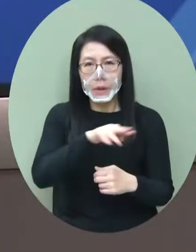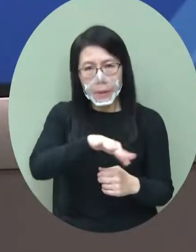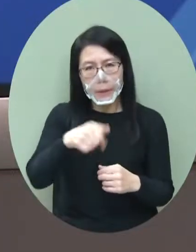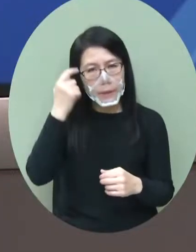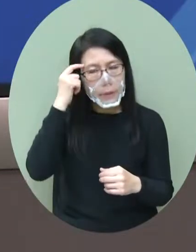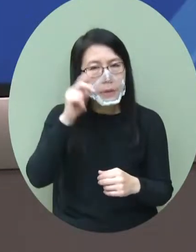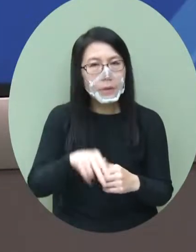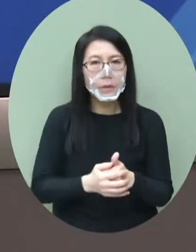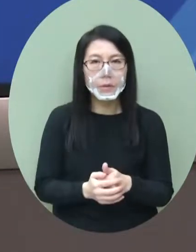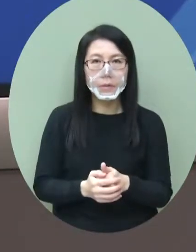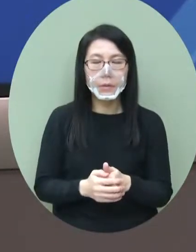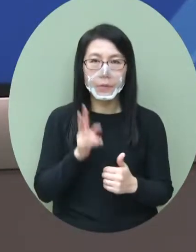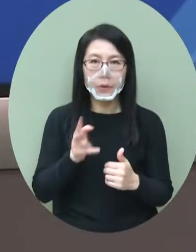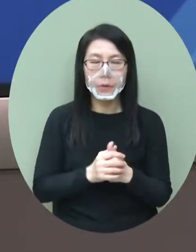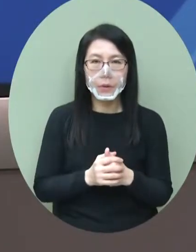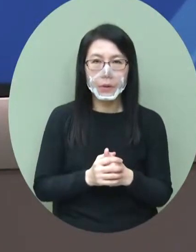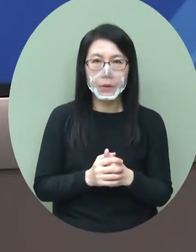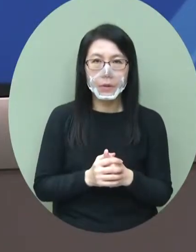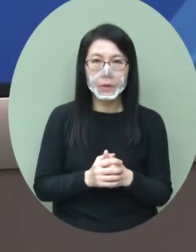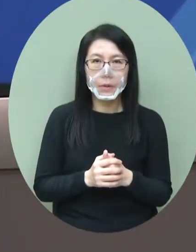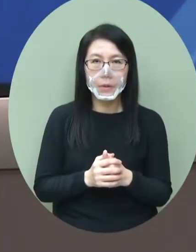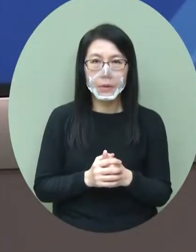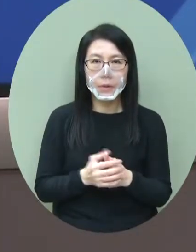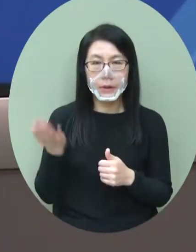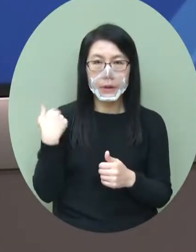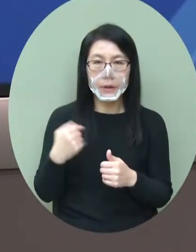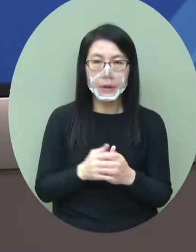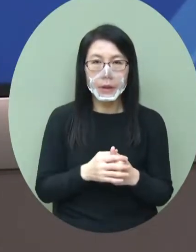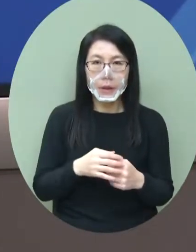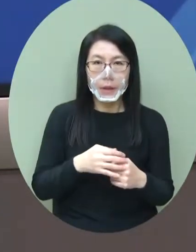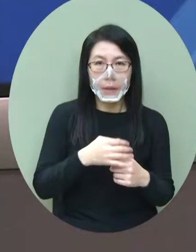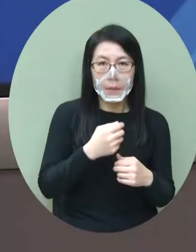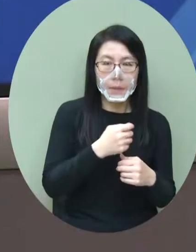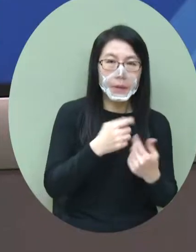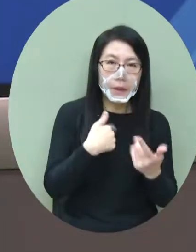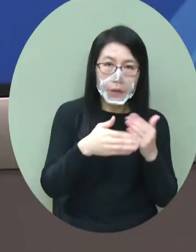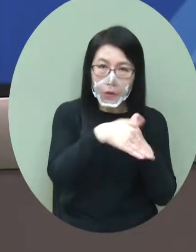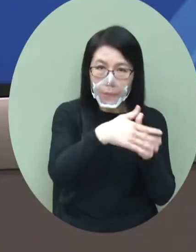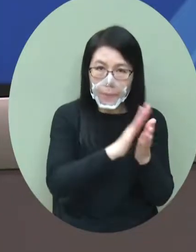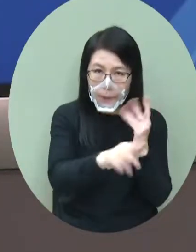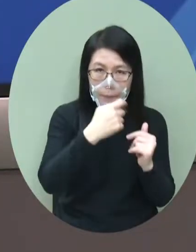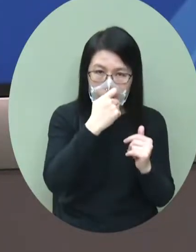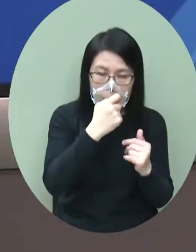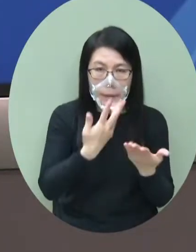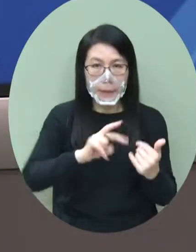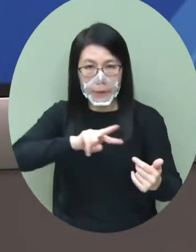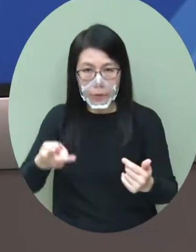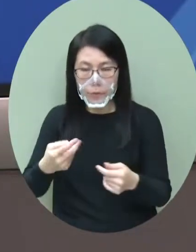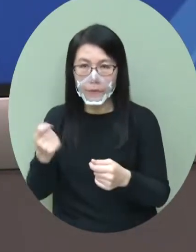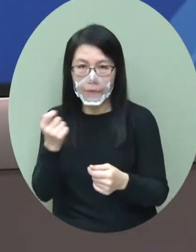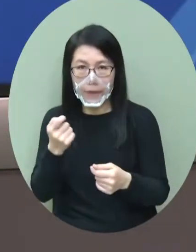断变化的需求。我们从依赖核酸检测转为